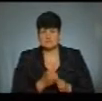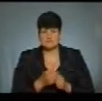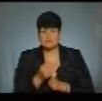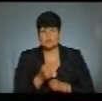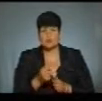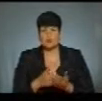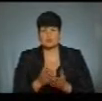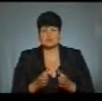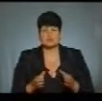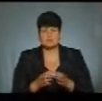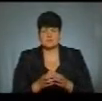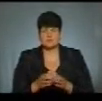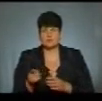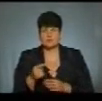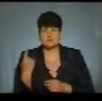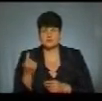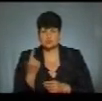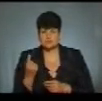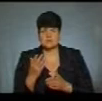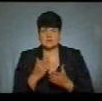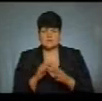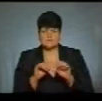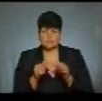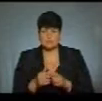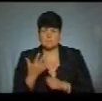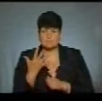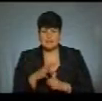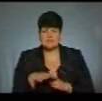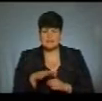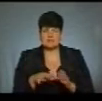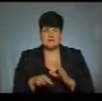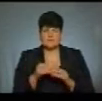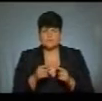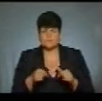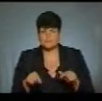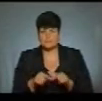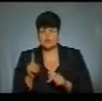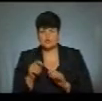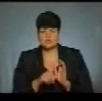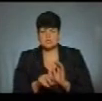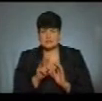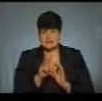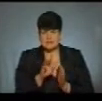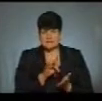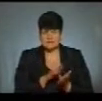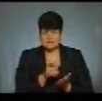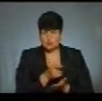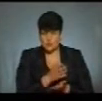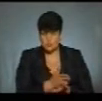політичні партії. У Тернопільській області сформовано 5 територіальних виборчих округів, 163-й з центром у